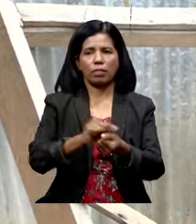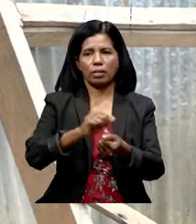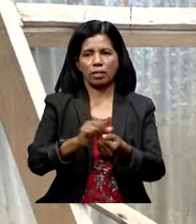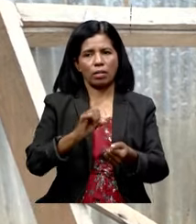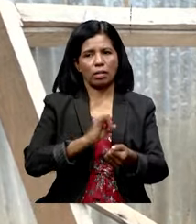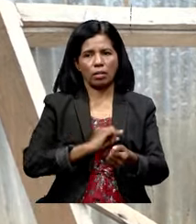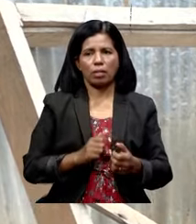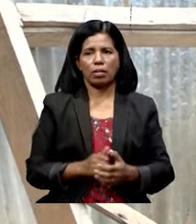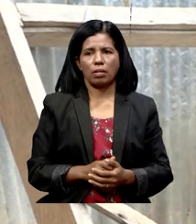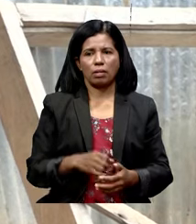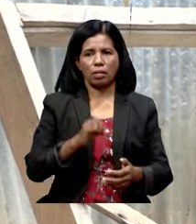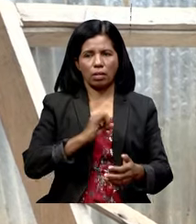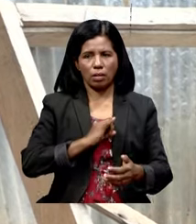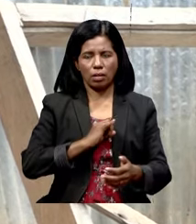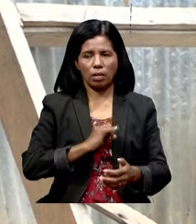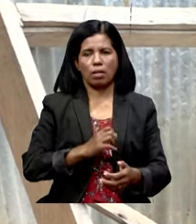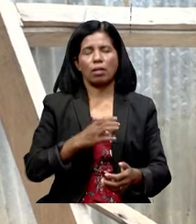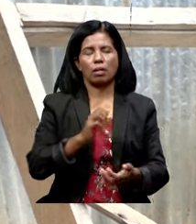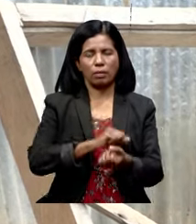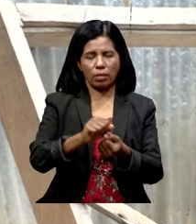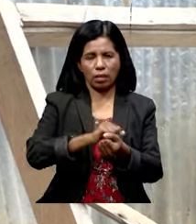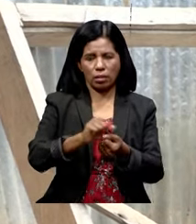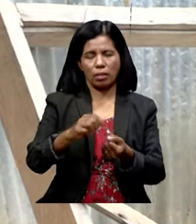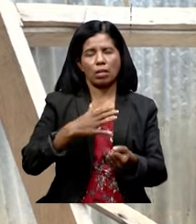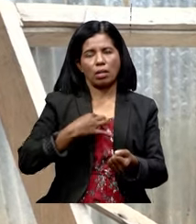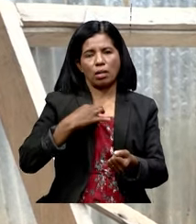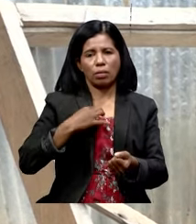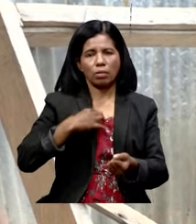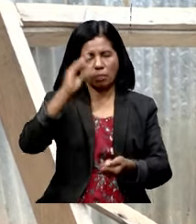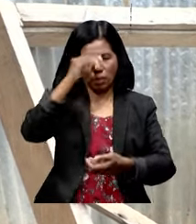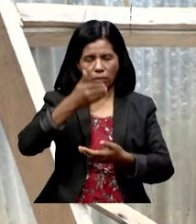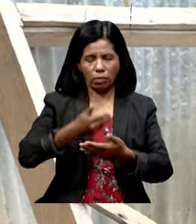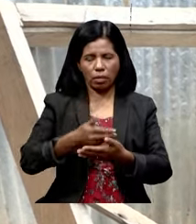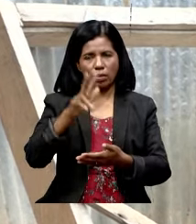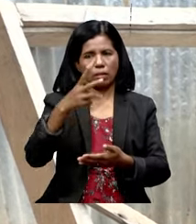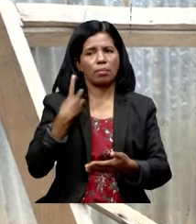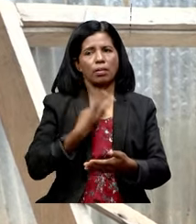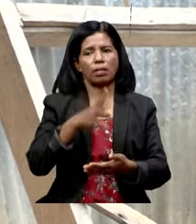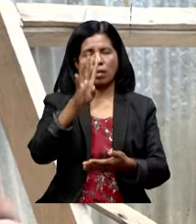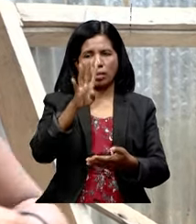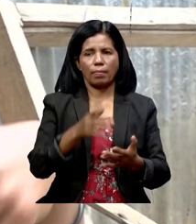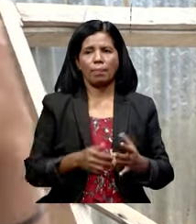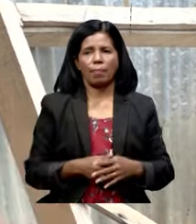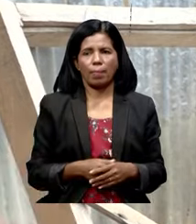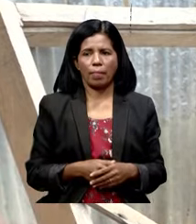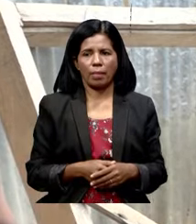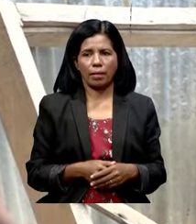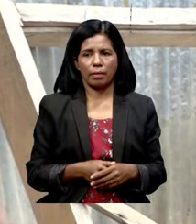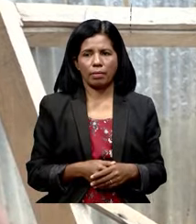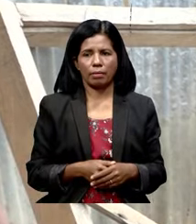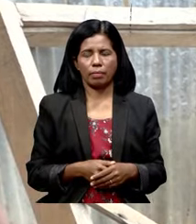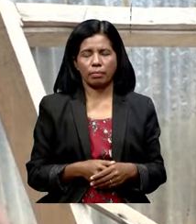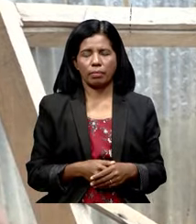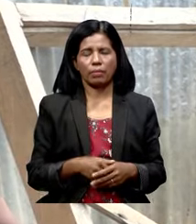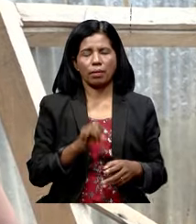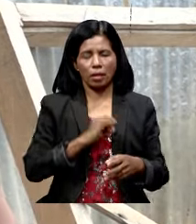rasik. Hau ba fasi de tau nuwa na intolu ne. Am na in hadet. Hau ba fasi.